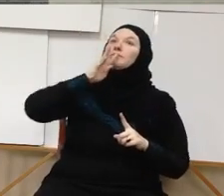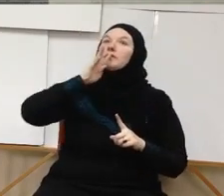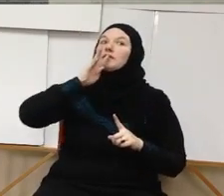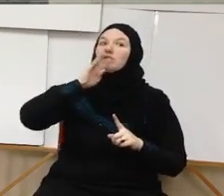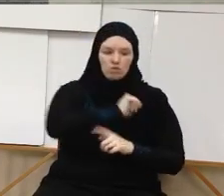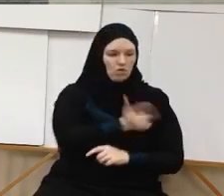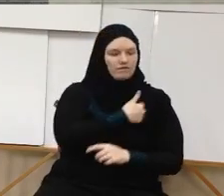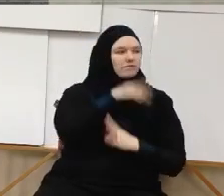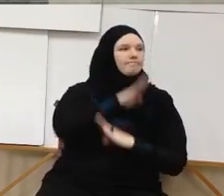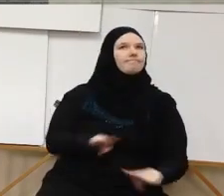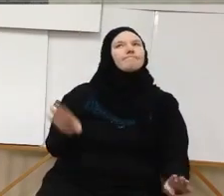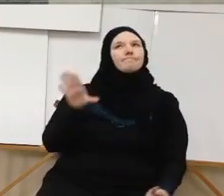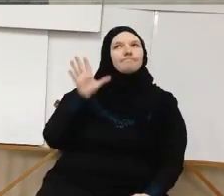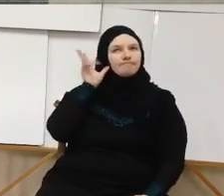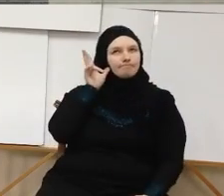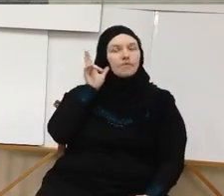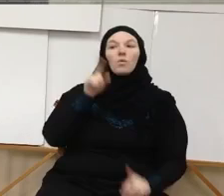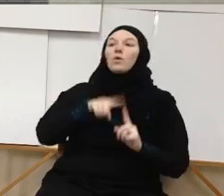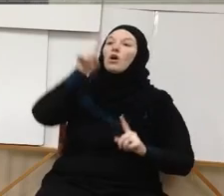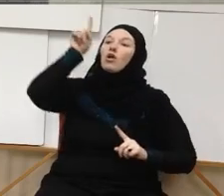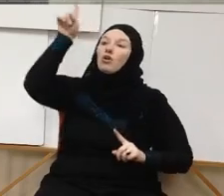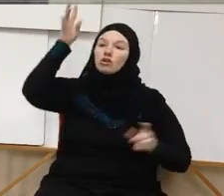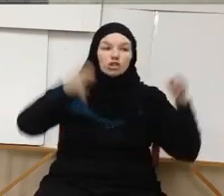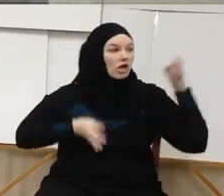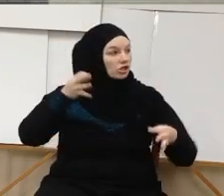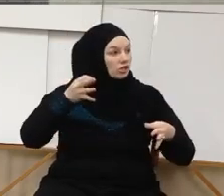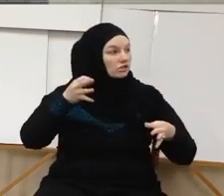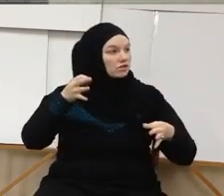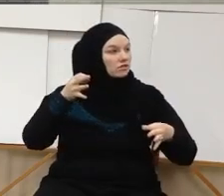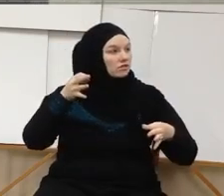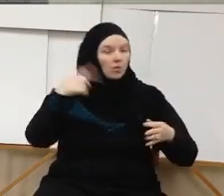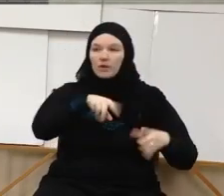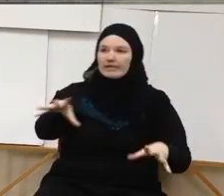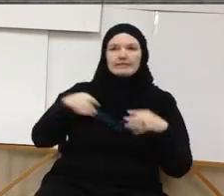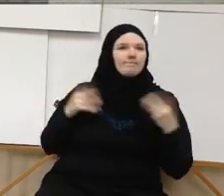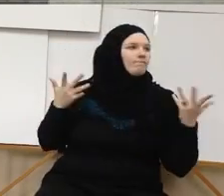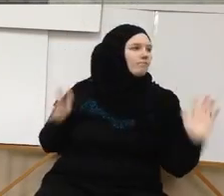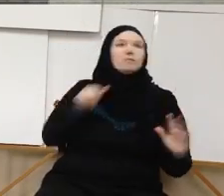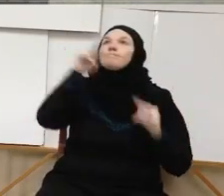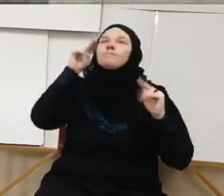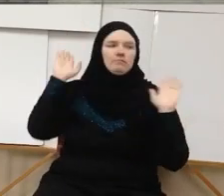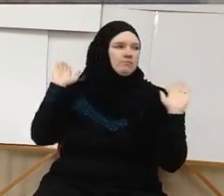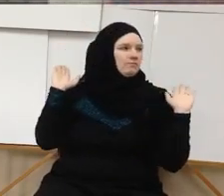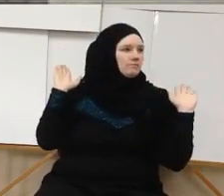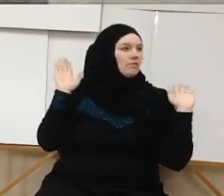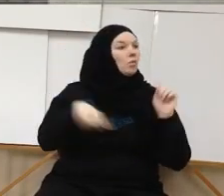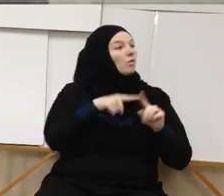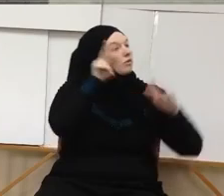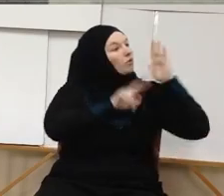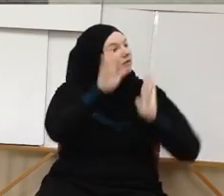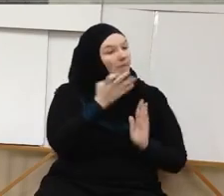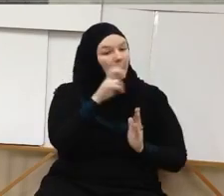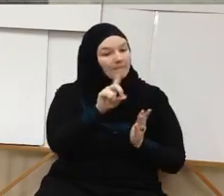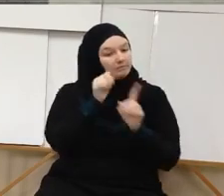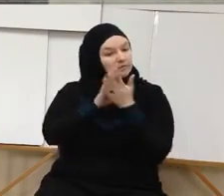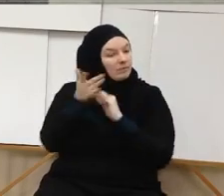are silent. When Allah judges, the discussion is over. When the Prophet ﷺ guides, there is